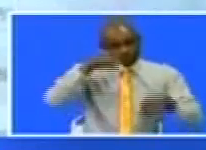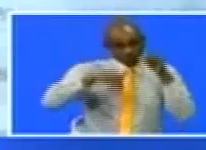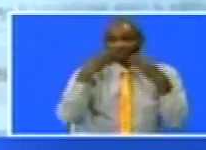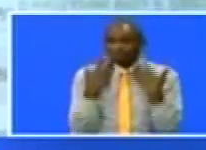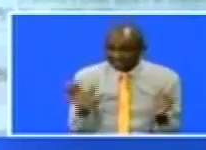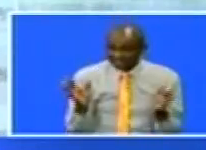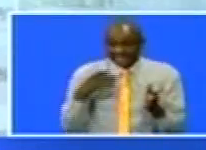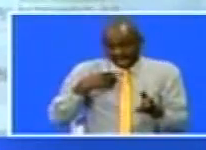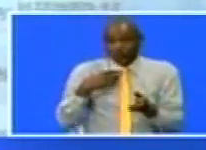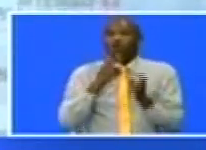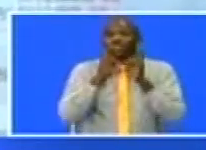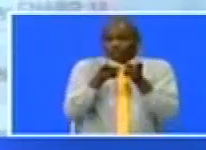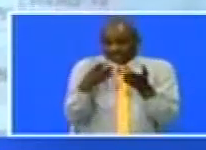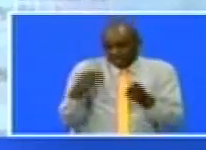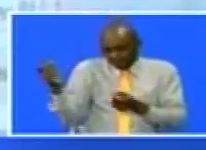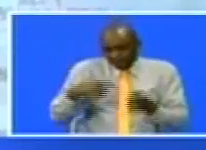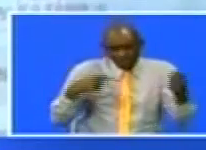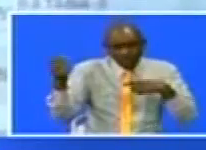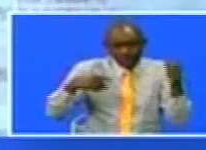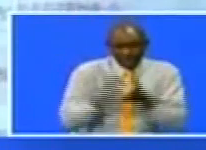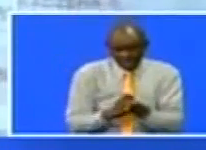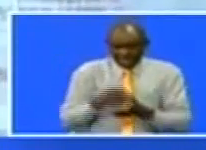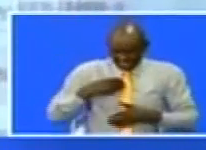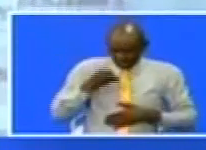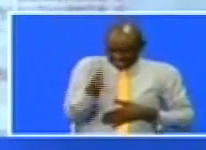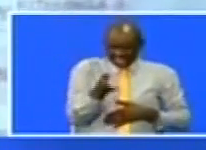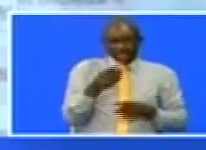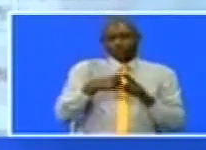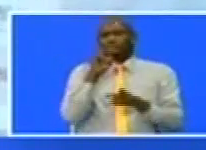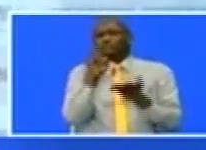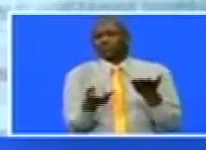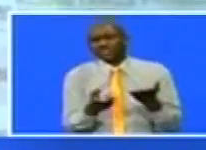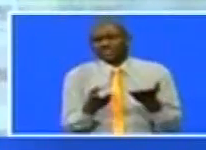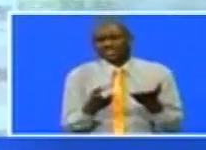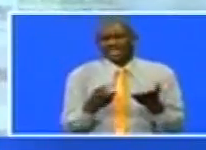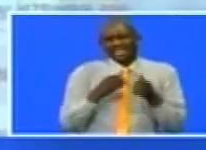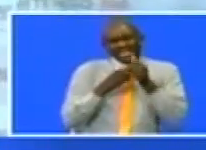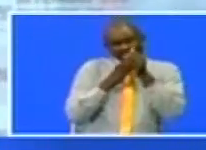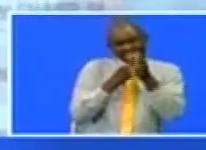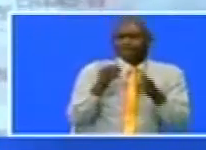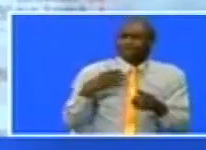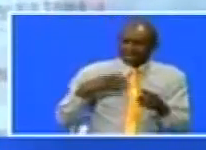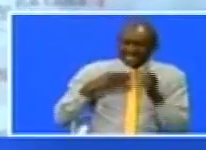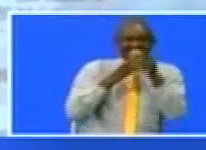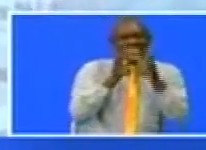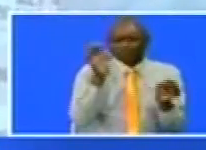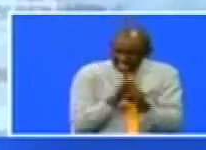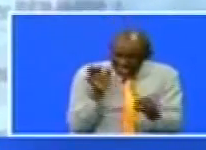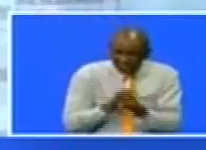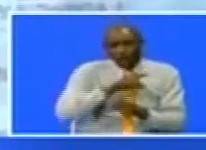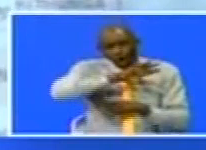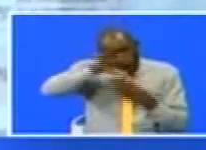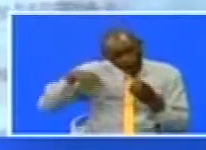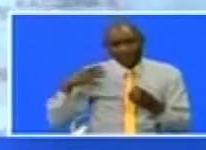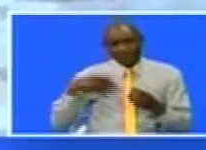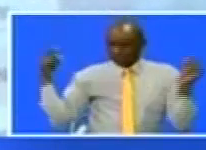na matukio haya tukijaribu kuangalia katika chumba chetu hiki ni kwamba viongozi na wananchi wapo wamefika